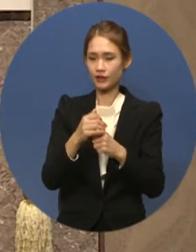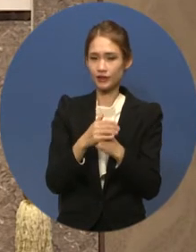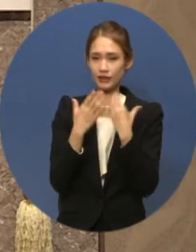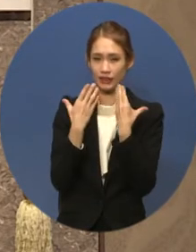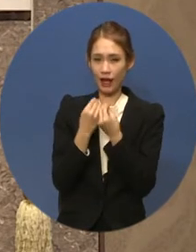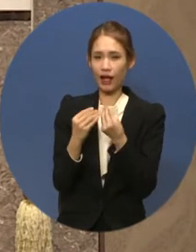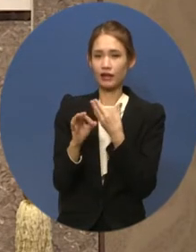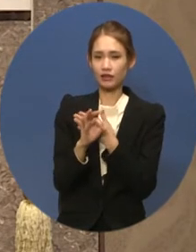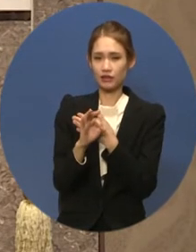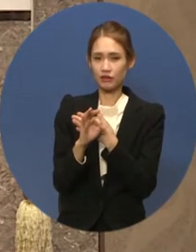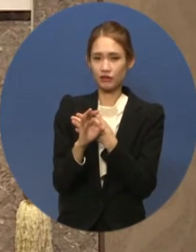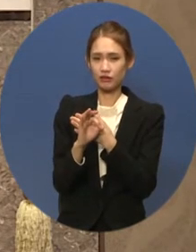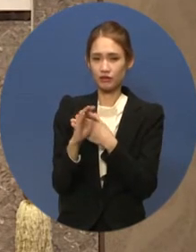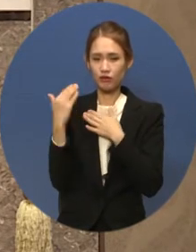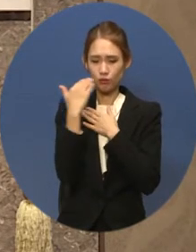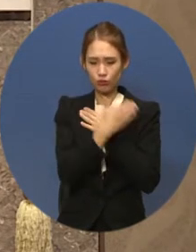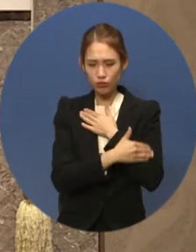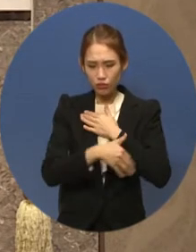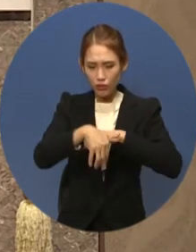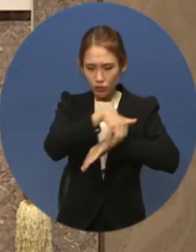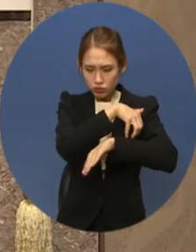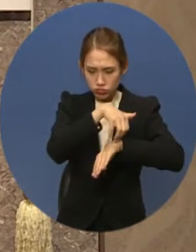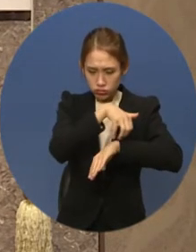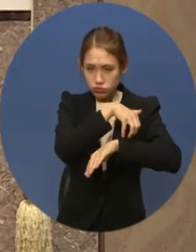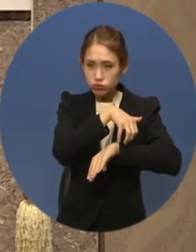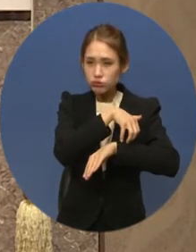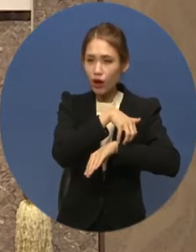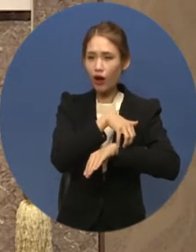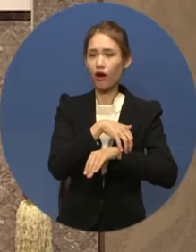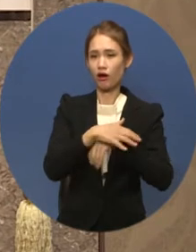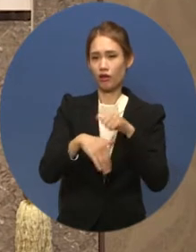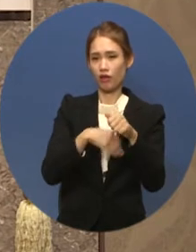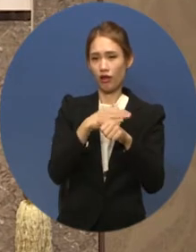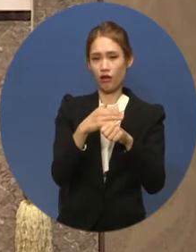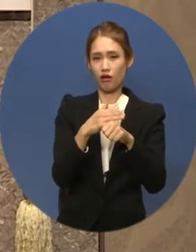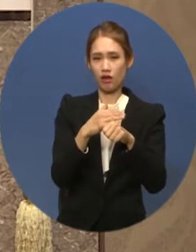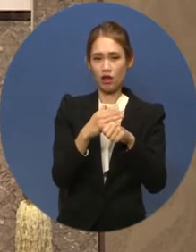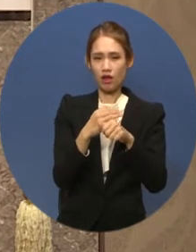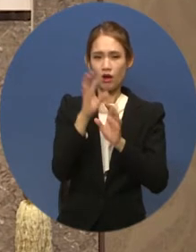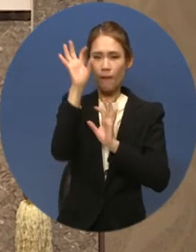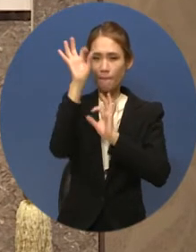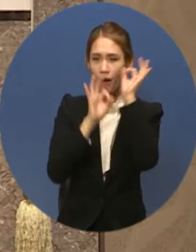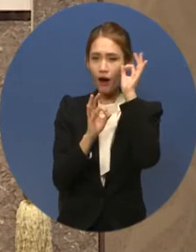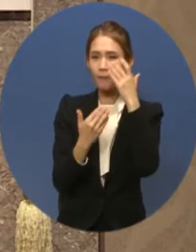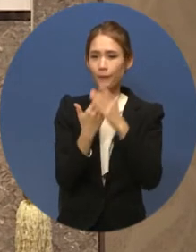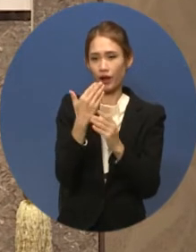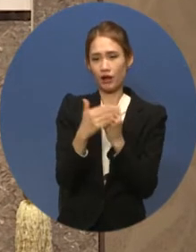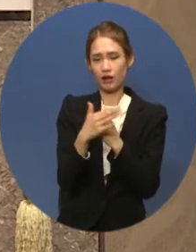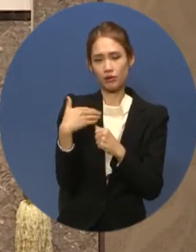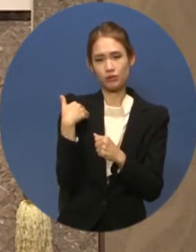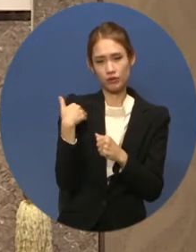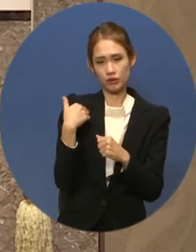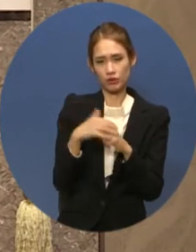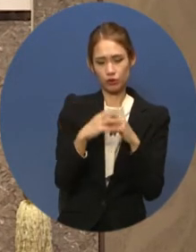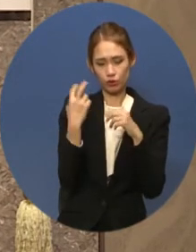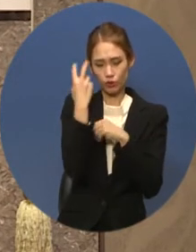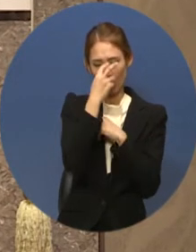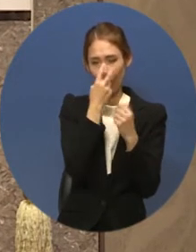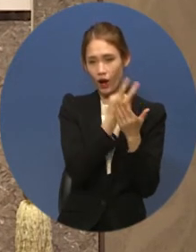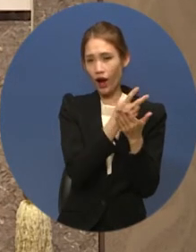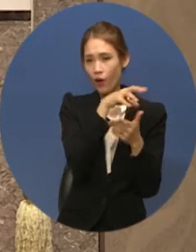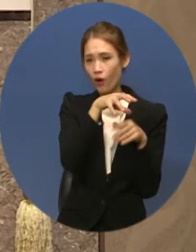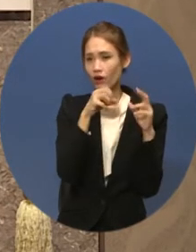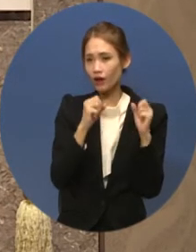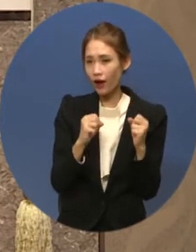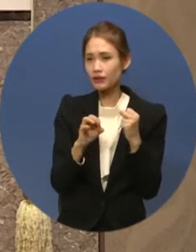들면 이제 거동불편 상태에 놓인 분들 같은 경우에는 혹시 사고가 발생할 수 있으니까 요양원에 계시면 거동을 제안하는 경우가